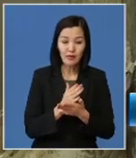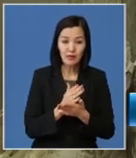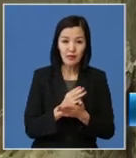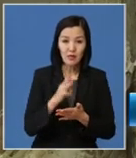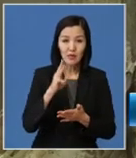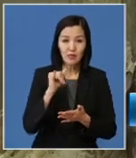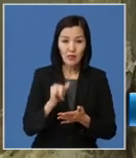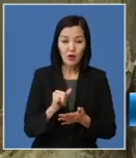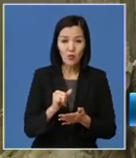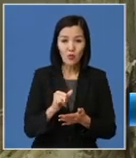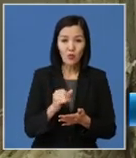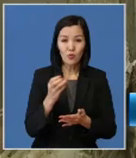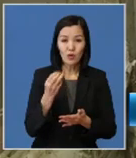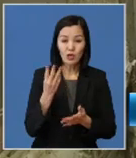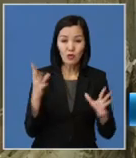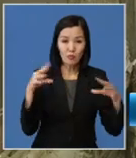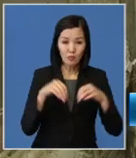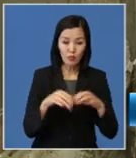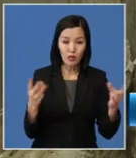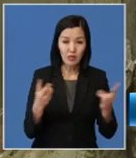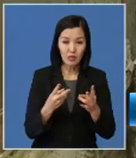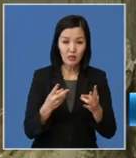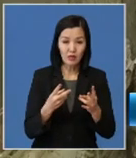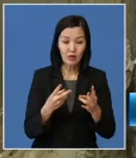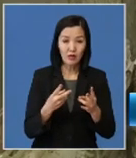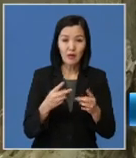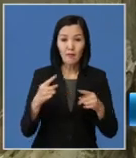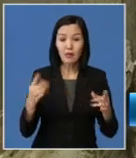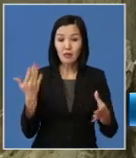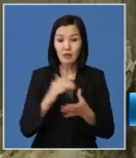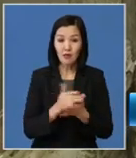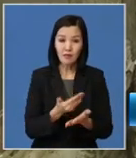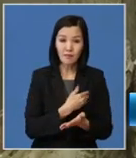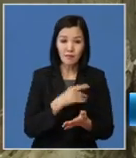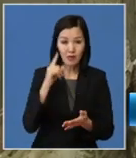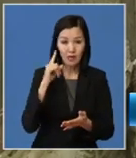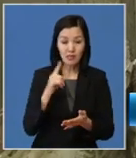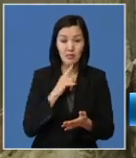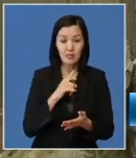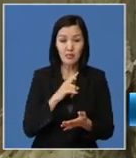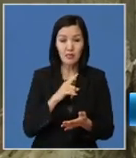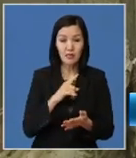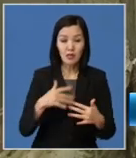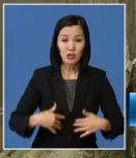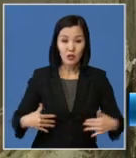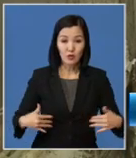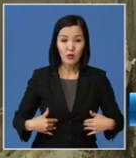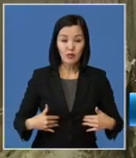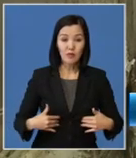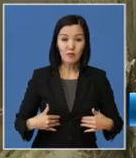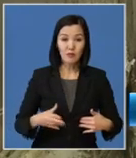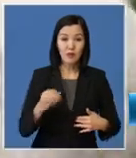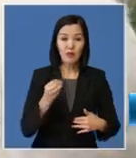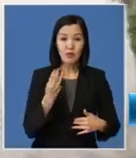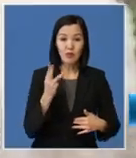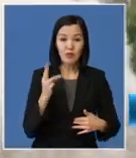ешкісімен будандастырмасқа, неге өзіміздің тұқымымызды шығарып, неге басқа елге танытып басқа, мені Қазақстанның тұқымы деп. Сол себепті мен ешкі шаруашылығын